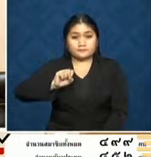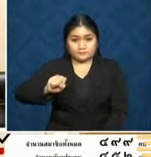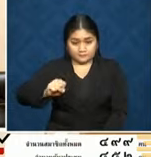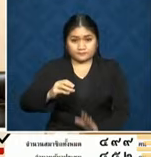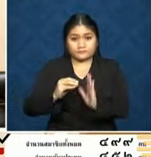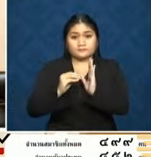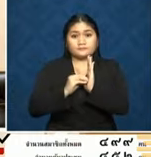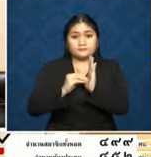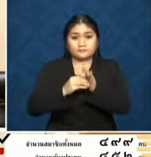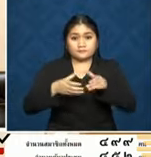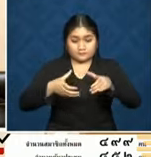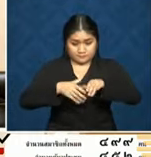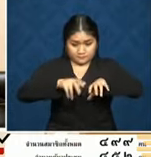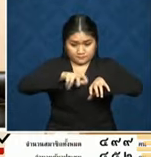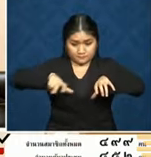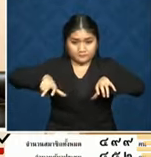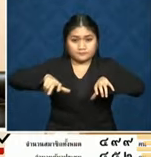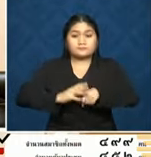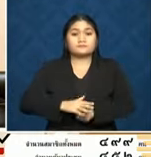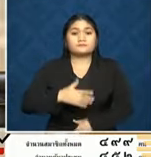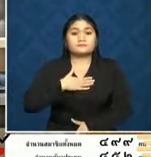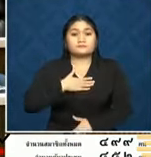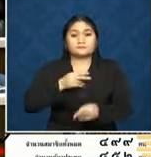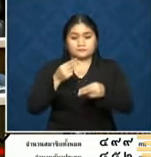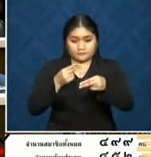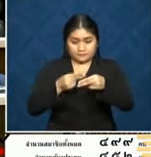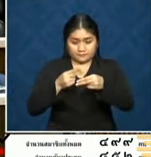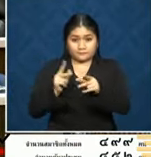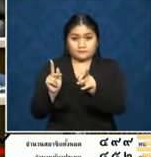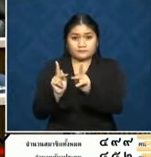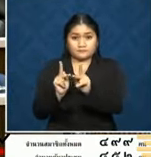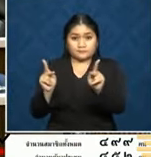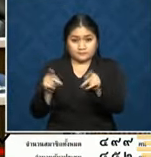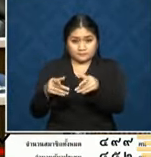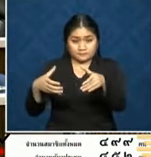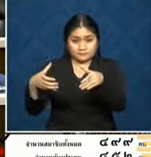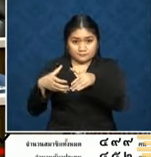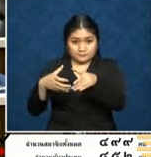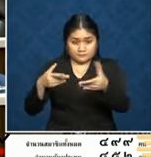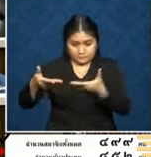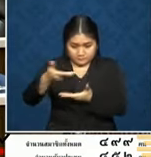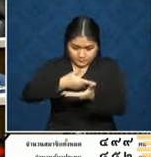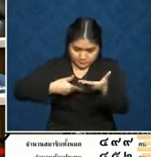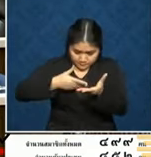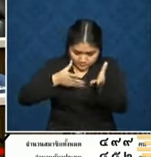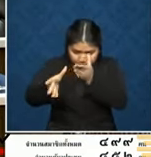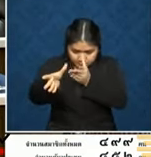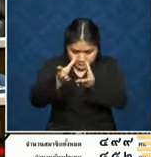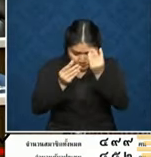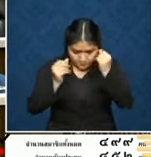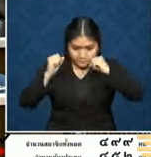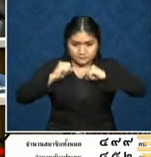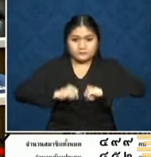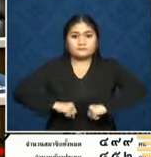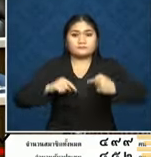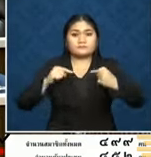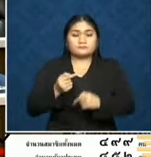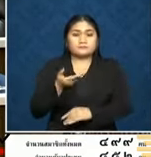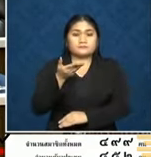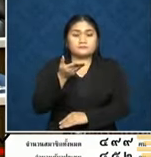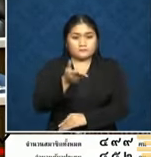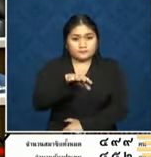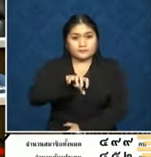พมหานครพรรคเพื่อไทยขอเสนอรายชื่อกรรมการวิสามัญพิจารณาศึกษายติเรื่องขอให้ส